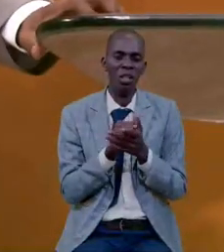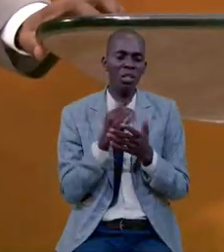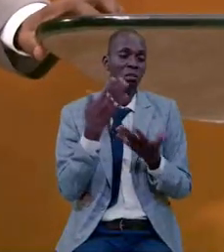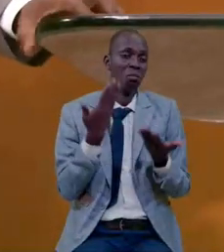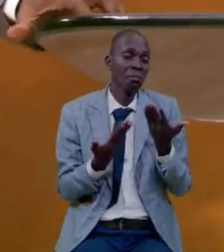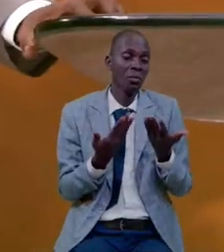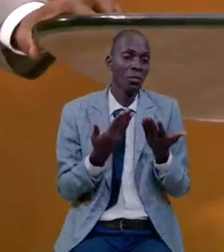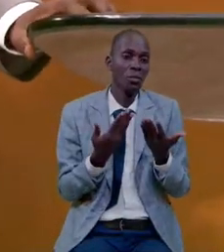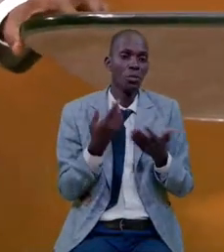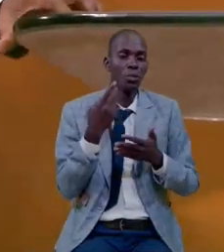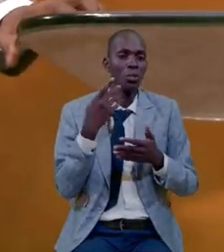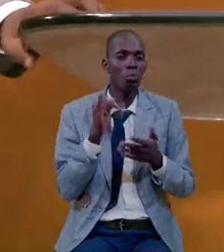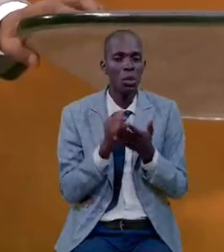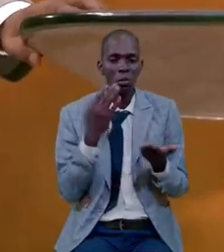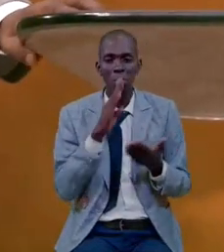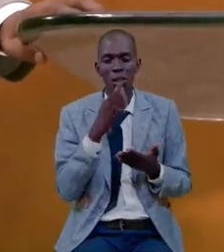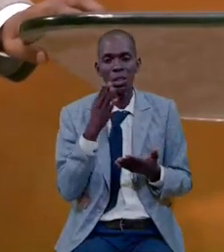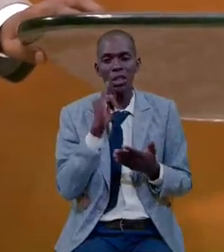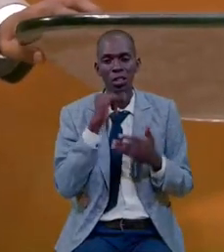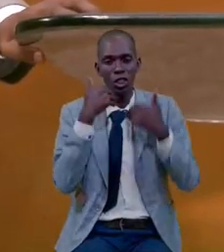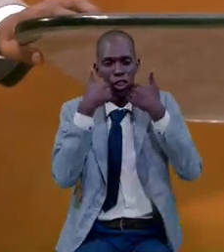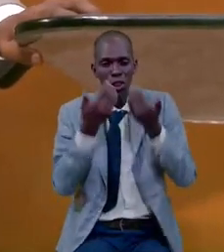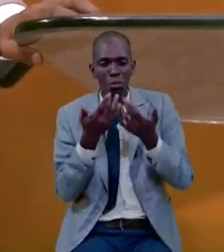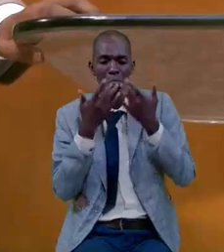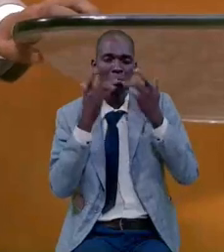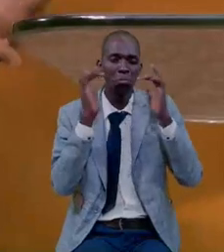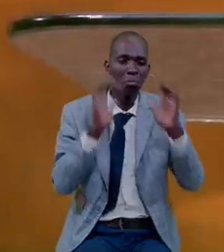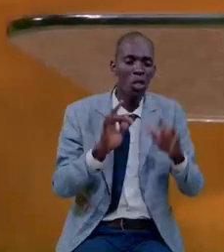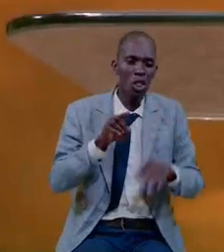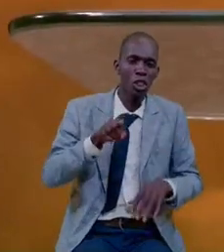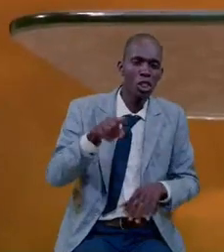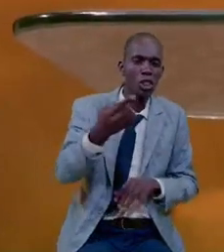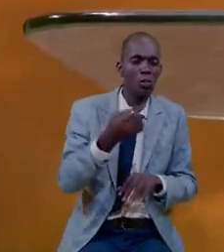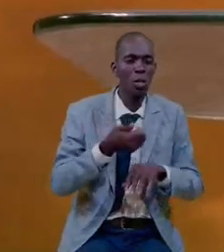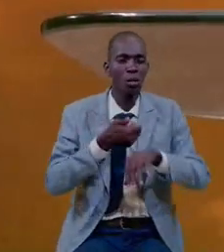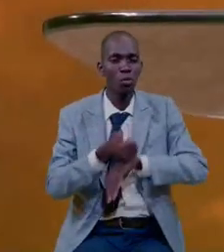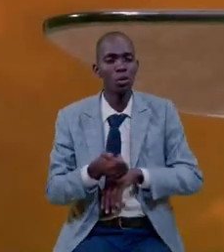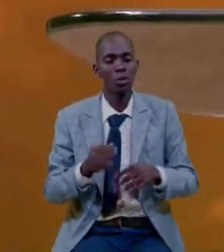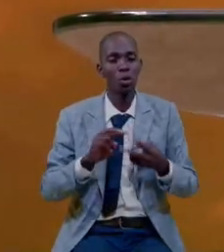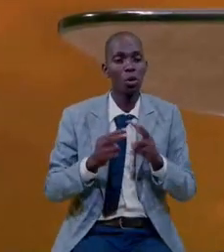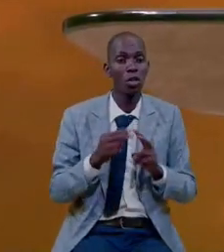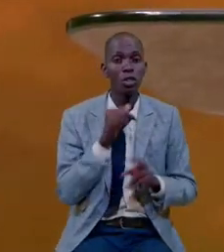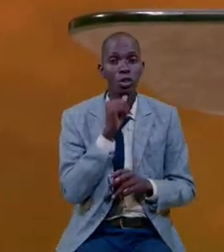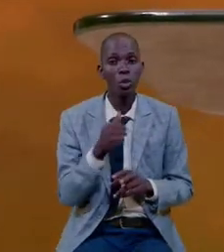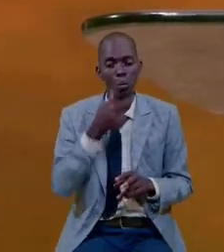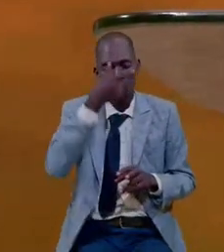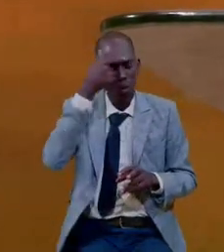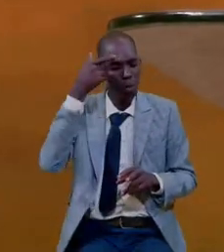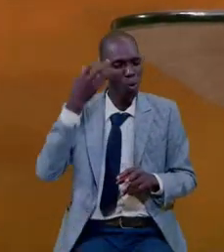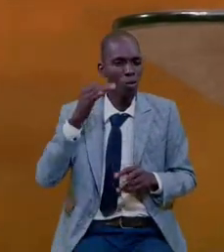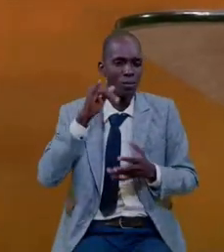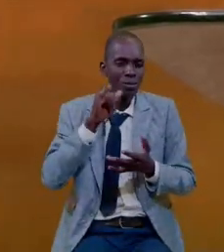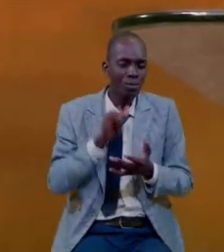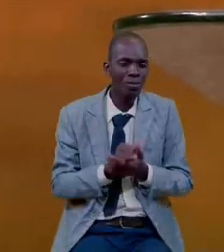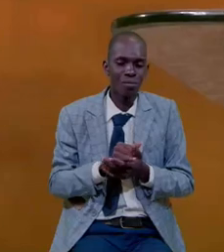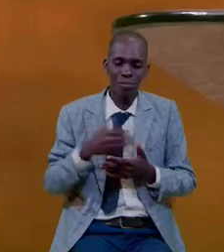font, opprobre ou pas, insulte ou assaut, quel que soit le cas, parce que la dépravation au-dedans